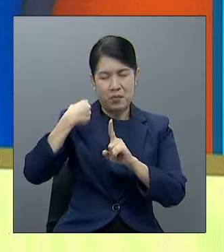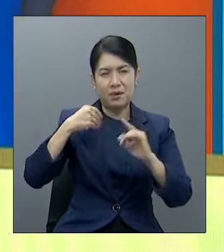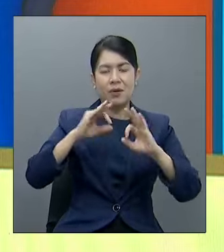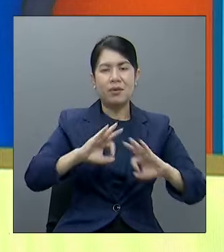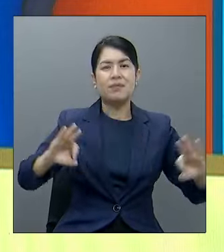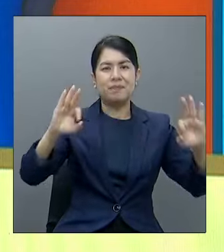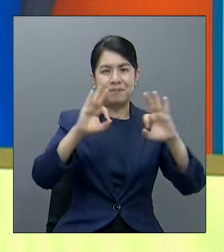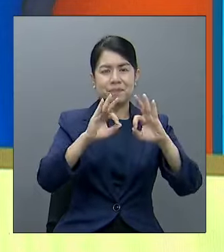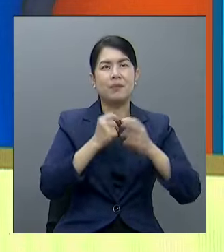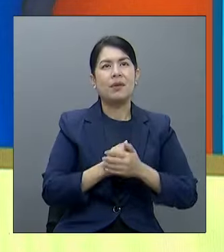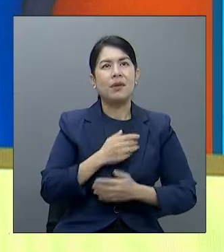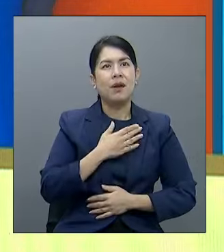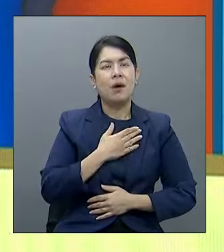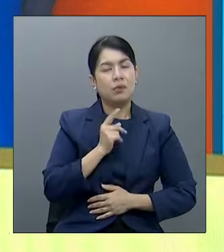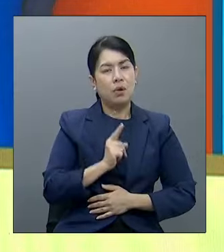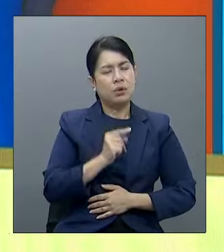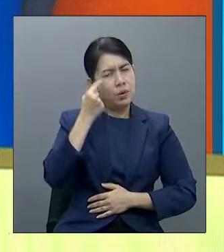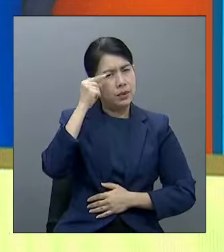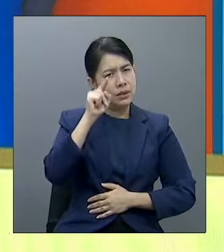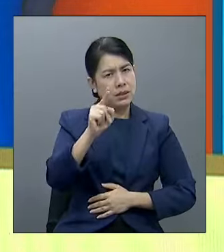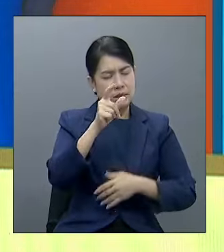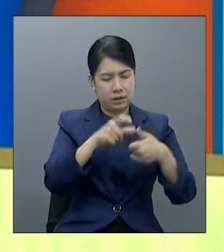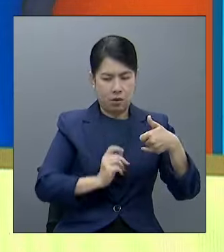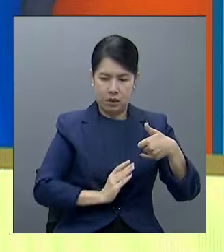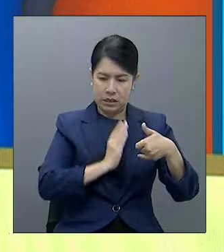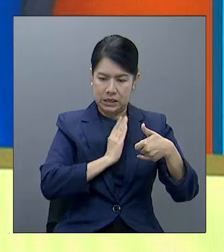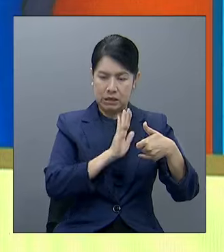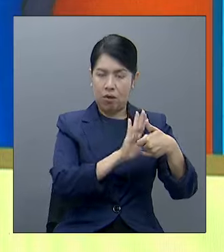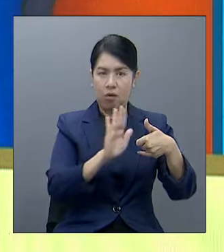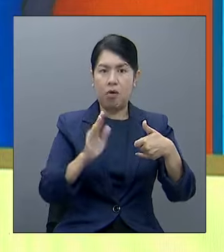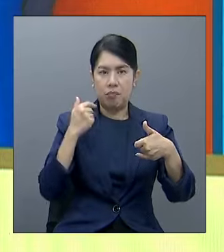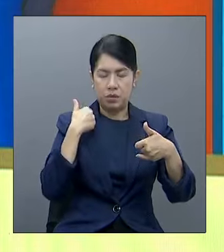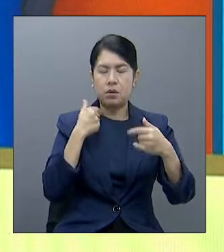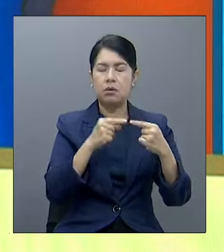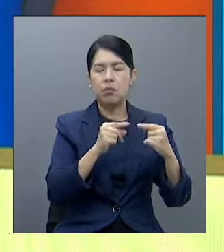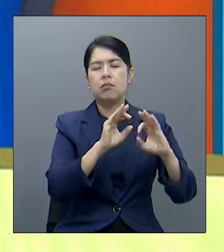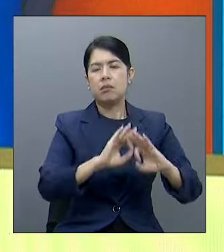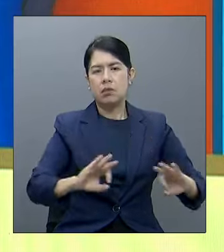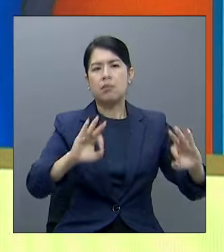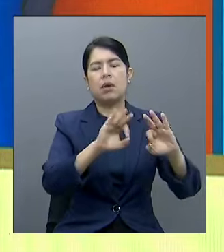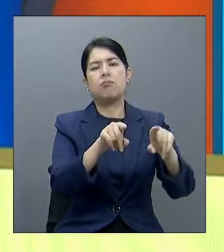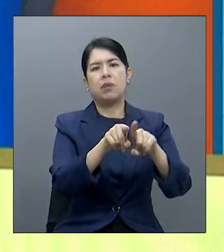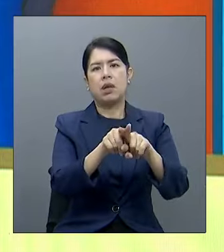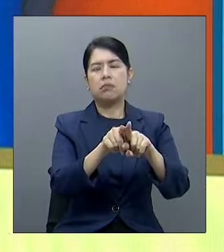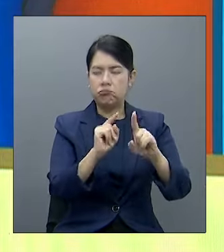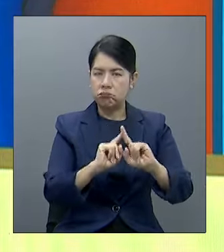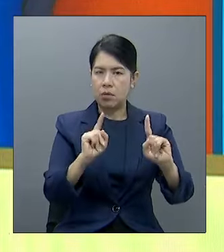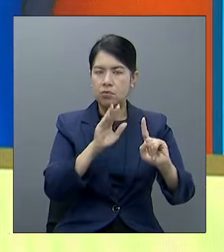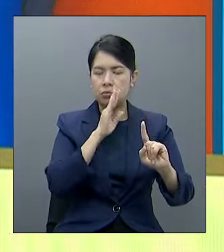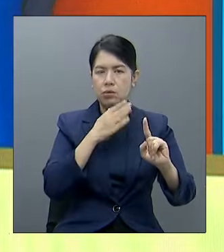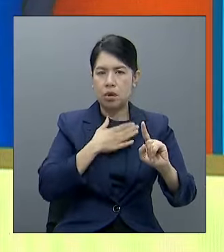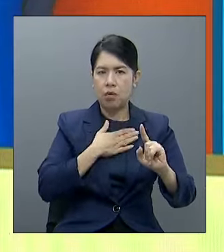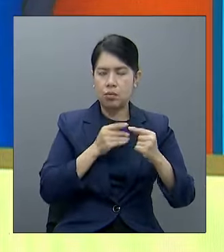ารู้สึกว่าศักดิ์ศรีของมนุษย์พลังของมนุษย์มันไม่มีใครยิ่งหย่อนไปกว่ากันขอเพียงแค่เราใช้มันออกมารับรอง